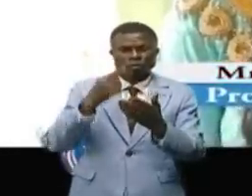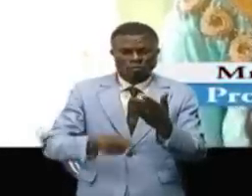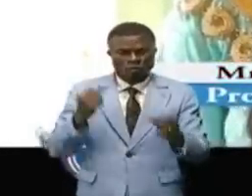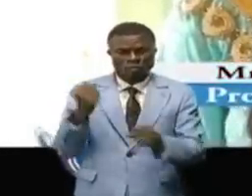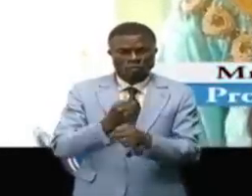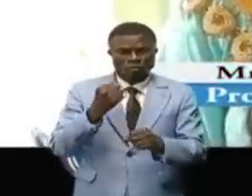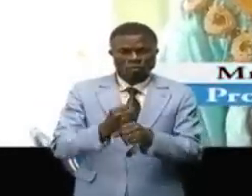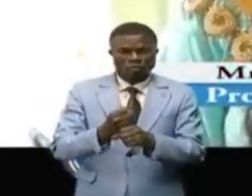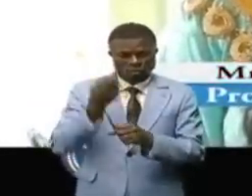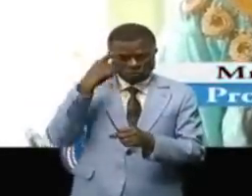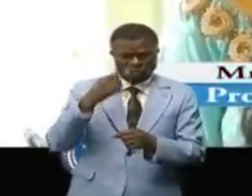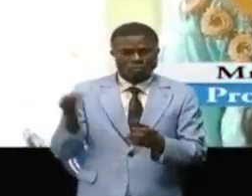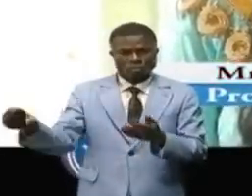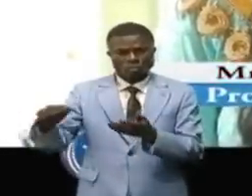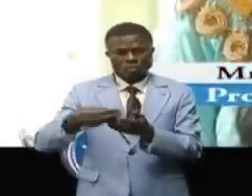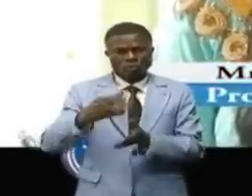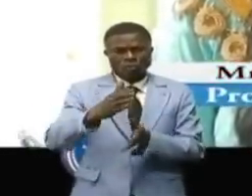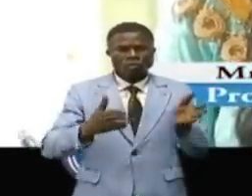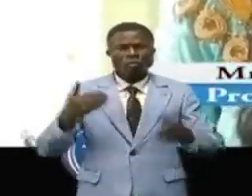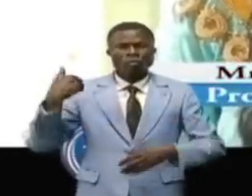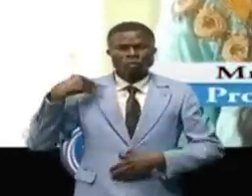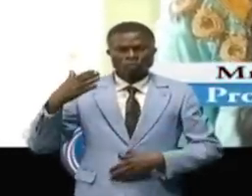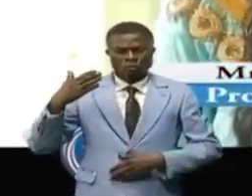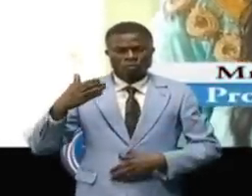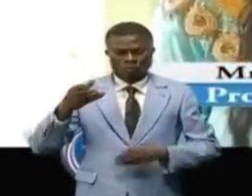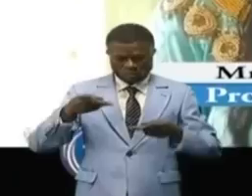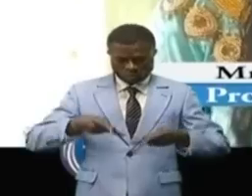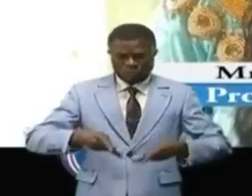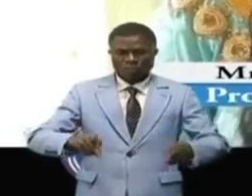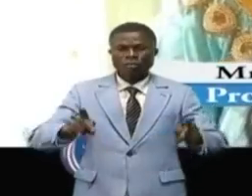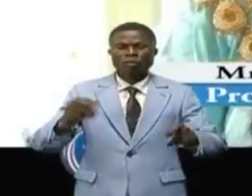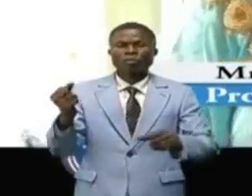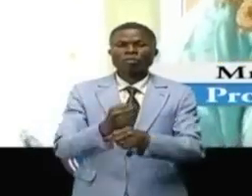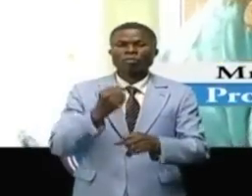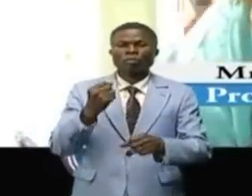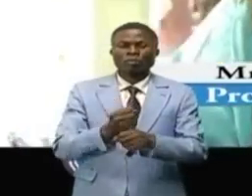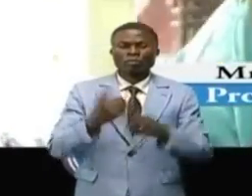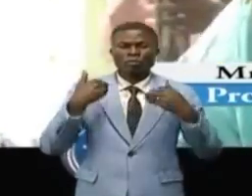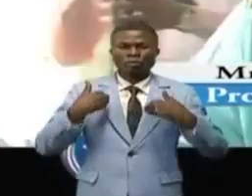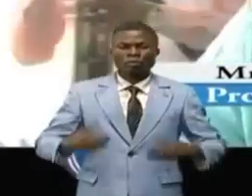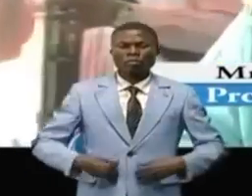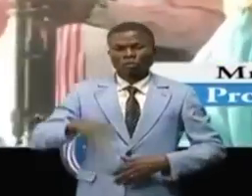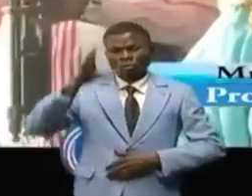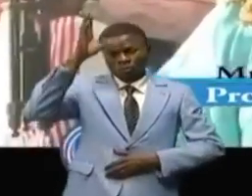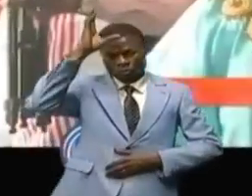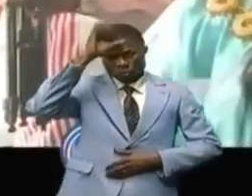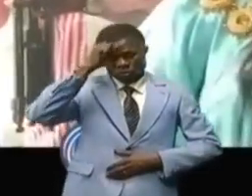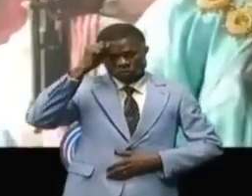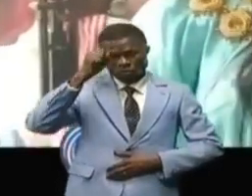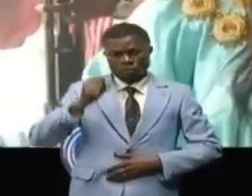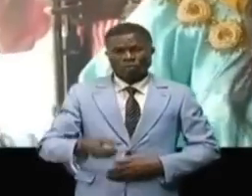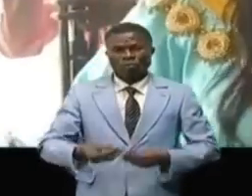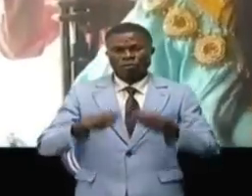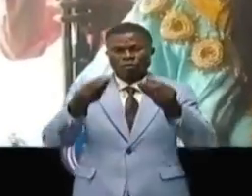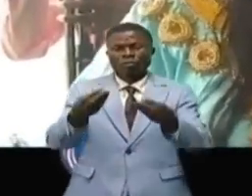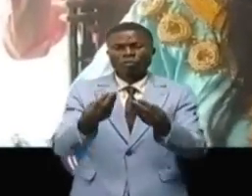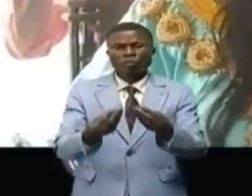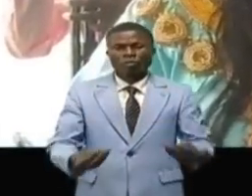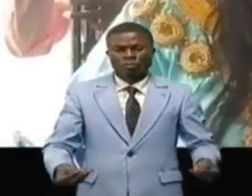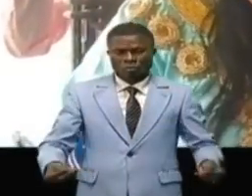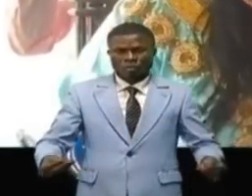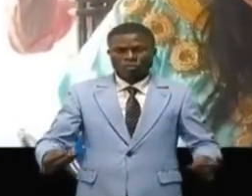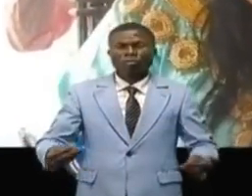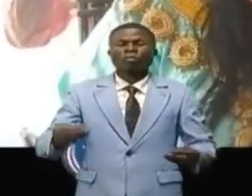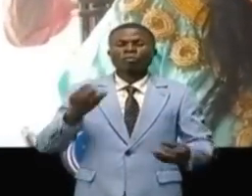pour la mobilisation des ressources pouvant permettre le secteur de santé du pilou d'apporter des solutions aux